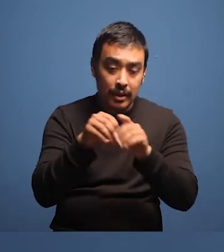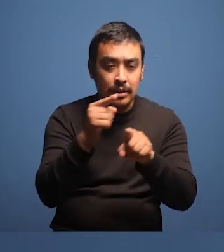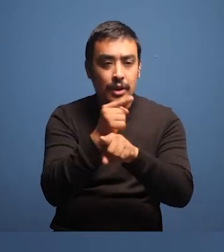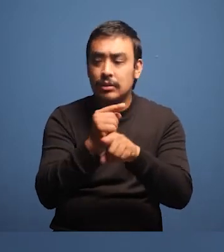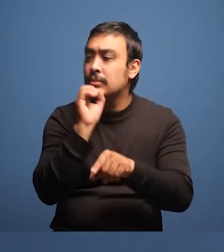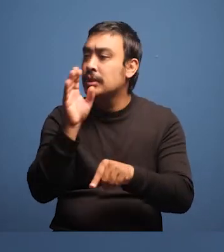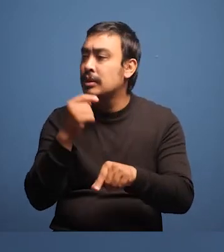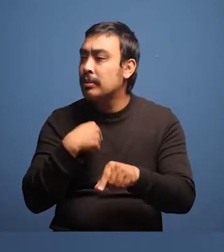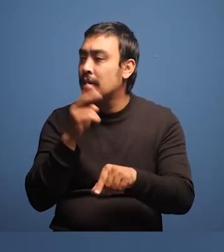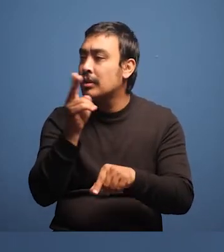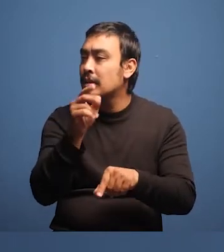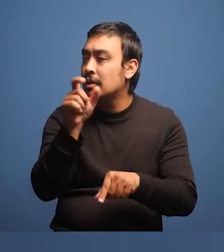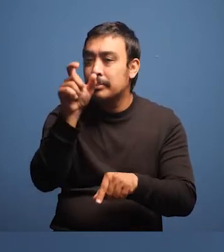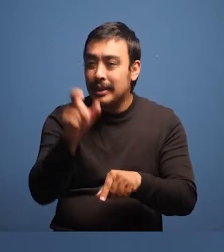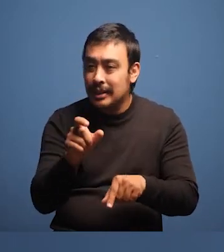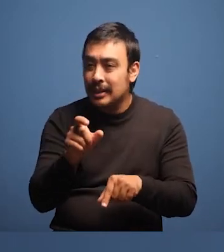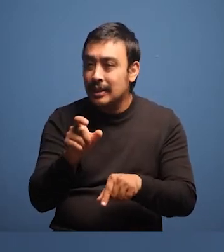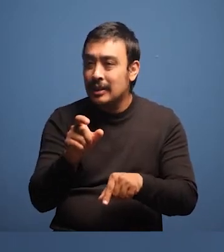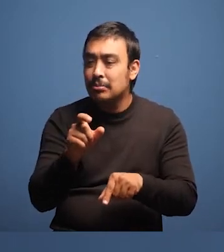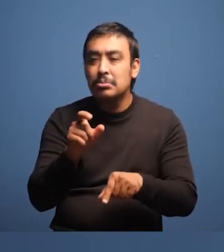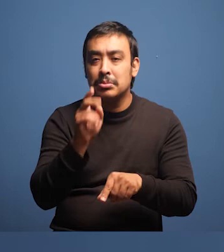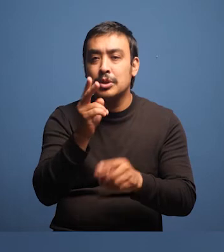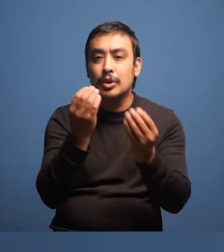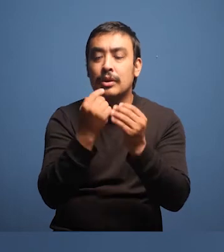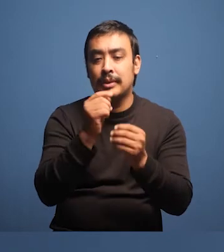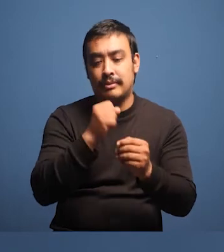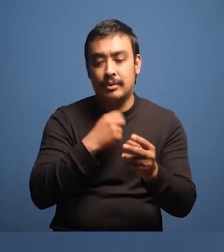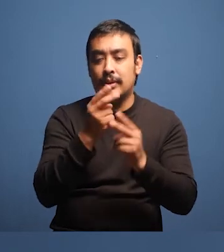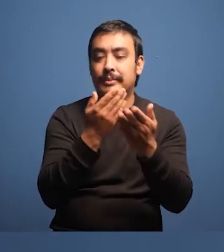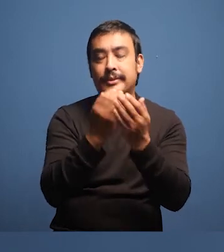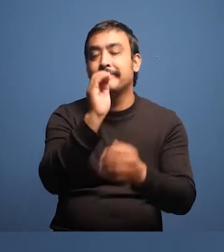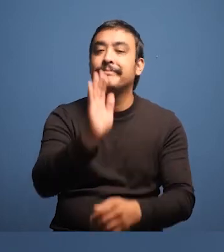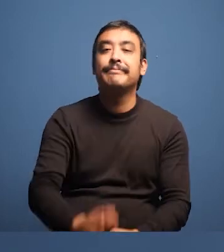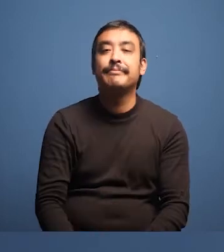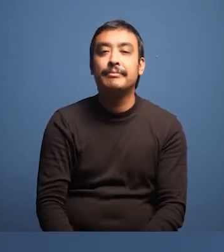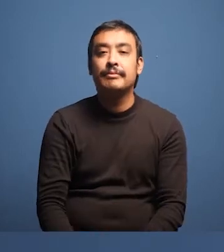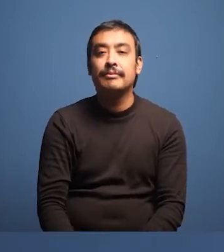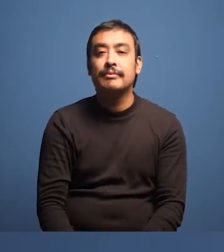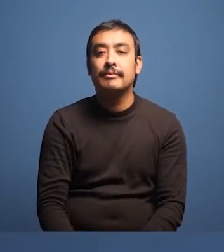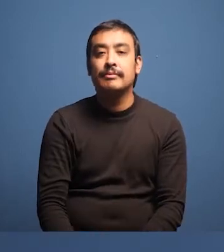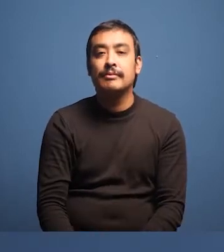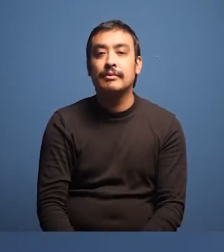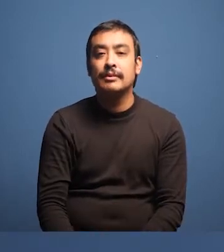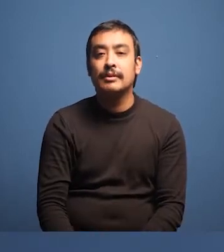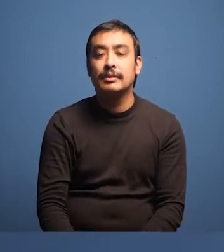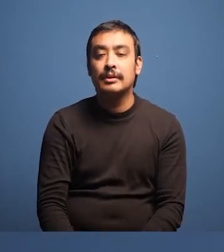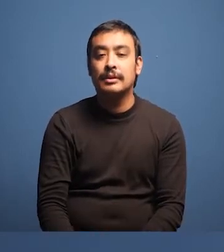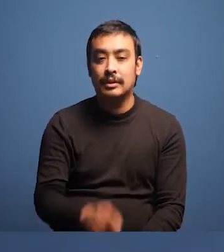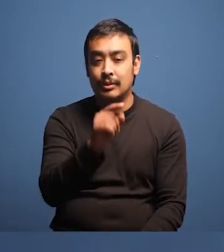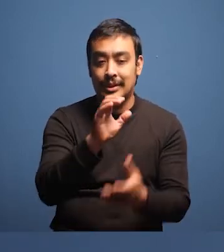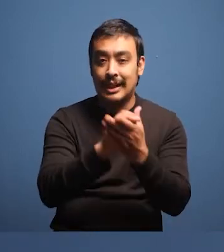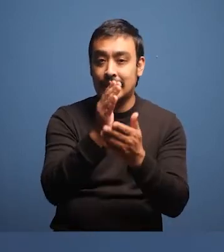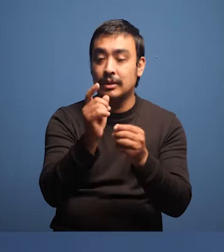भनेर मलाई चाहिँ यो पर्सनले चाहिँ मलाई चाहिँ यस्तो गरिरहेछ भनेर चाहिँ आफ्नो कुरा पनि राख्न सक्नुहुन्छ सो यहाँनिर चाहिँ हाम्रो एउटा साथीले